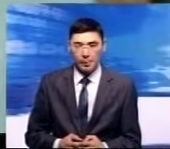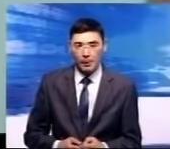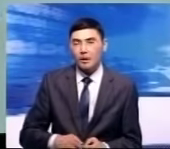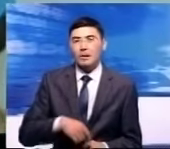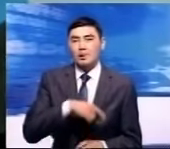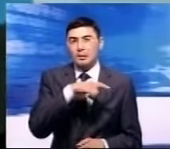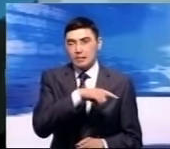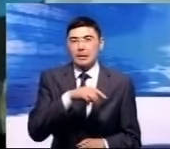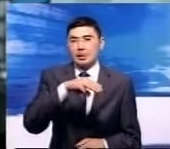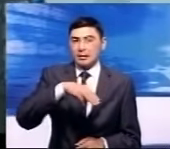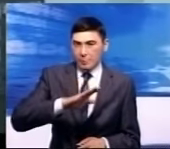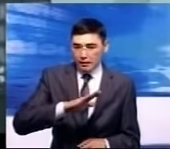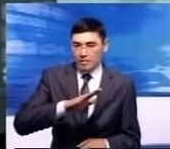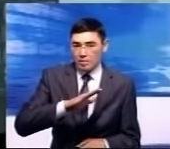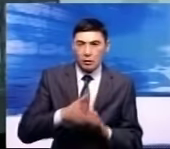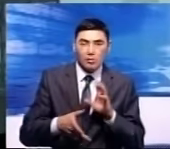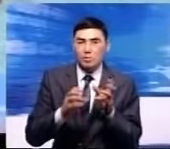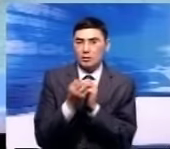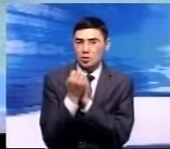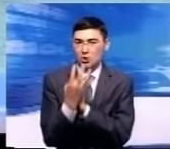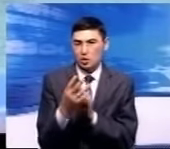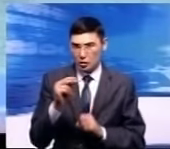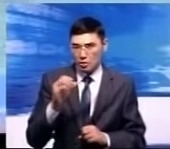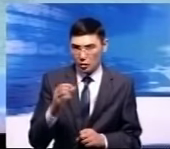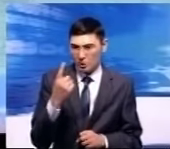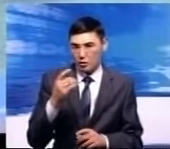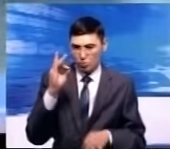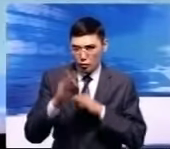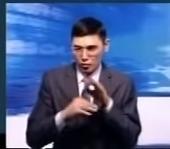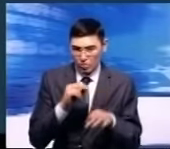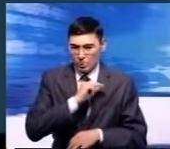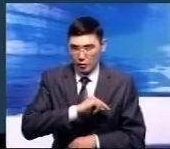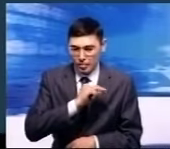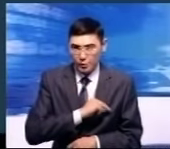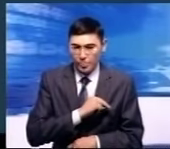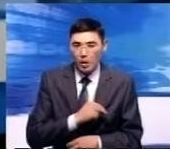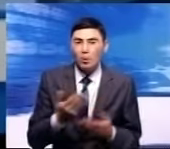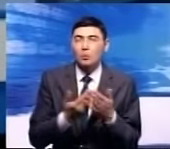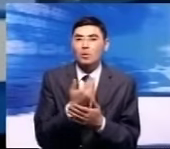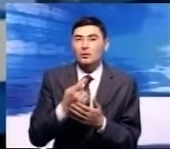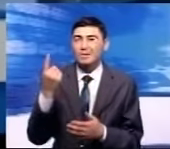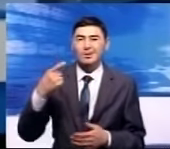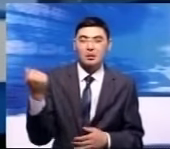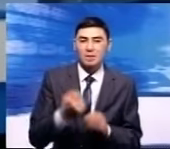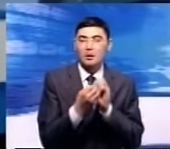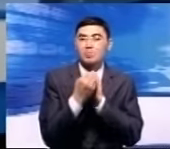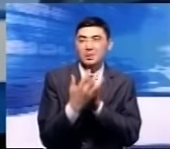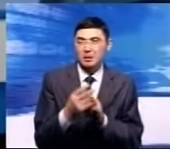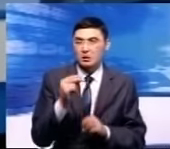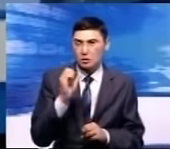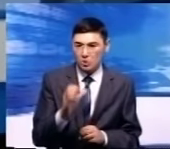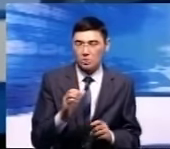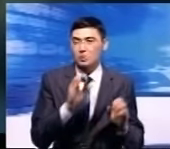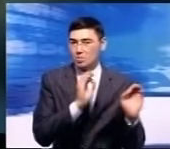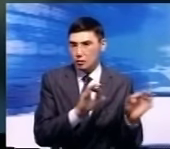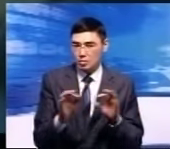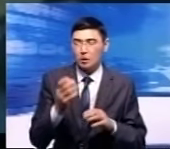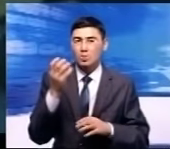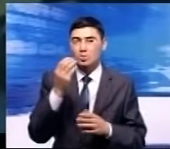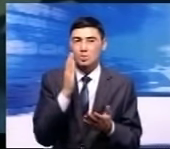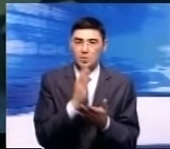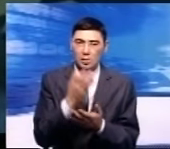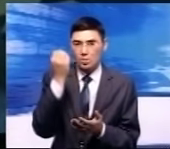вещает 14 часов в сутки. Доля информационных выпусков новостей составляет 15 часов в неделю. Кроме этого, телеканал «Семей» транслирует